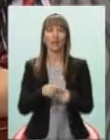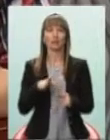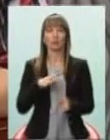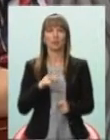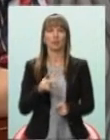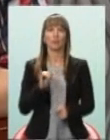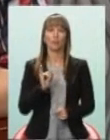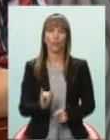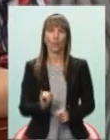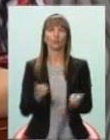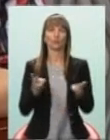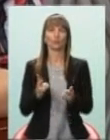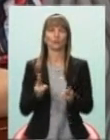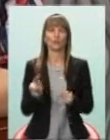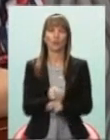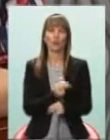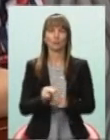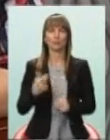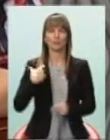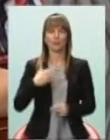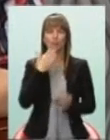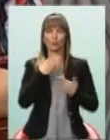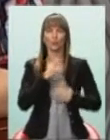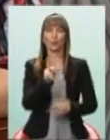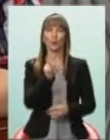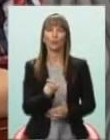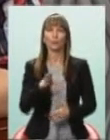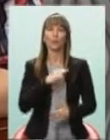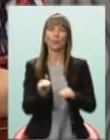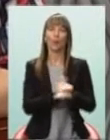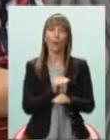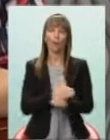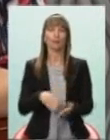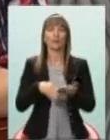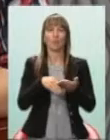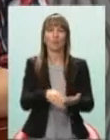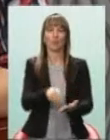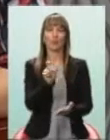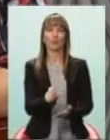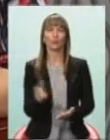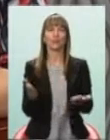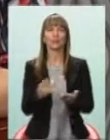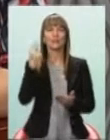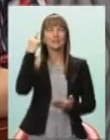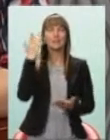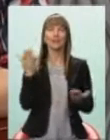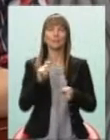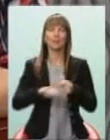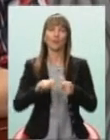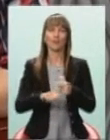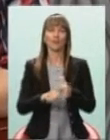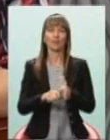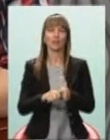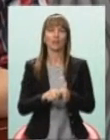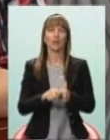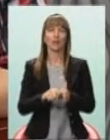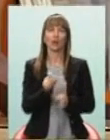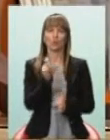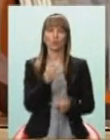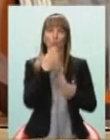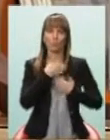Тож, треба виховувати свою гуманність, бути вічливим, доброзичливим, допомагати людям. А як ти знаєш, як перевірити, чи гуманна людина, чи